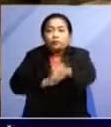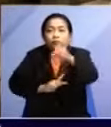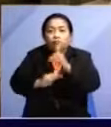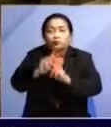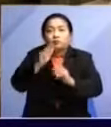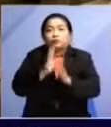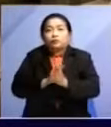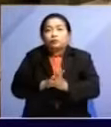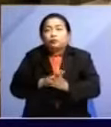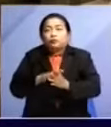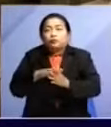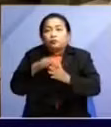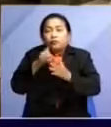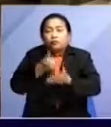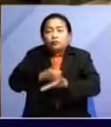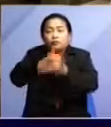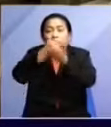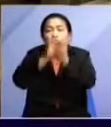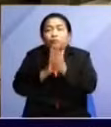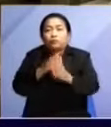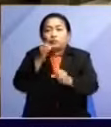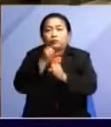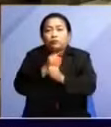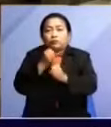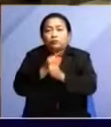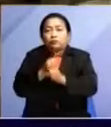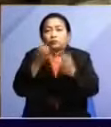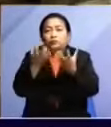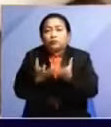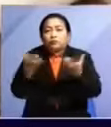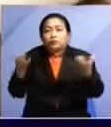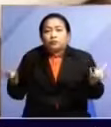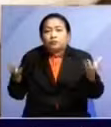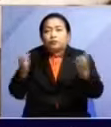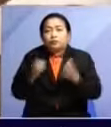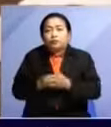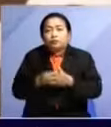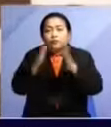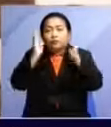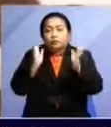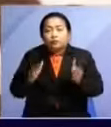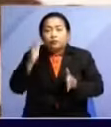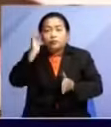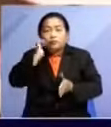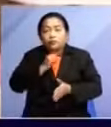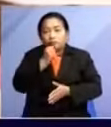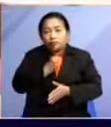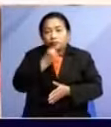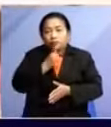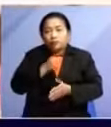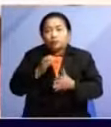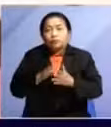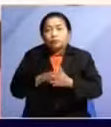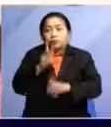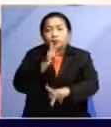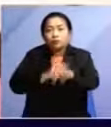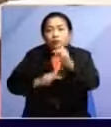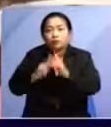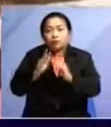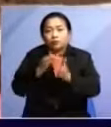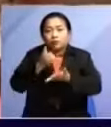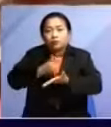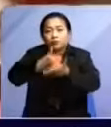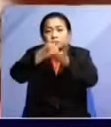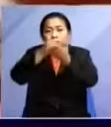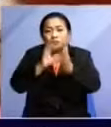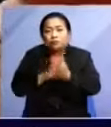เพื่อผลิตและซ่อมอุปกรณ์เครื่องช่วยและสิ่งอำนวยความสะดวกสำหรับผู้สูงอายุและคนพิการเป็นศูนย์สำรองอุปกรณ์เครื่อง